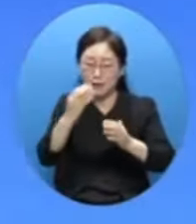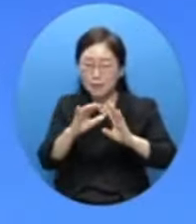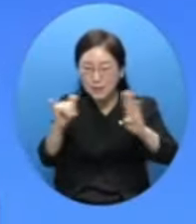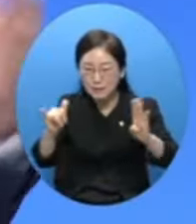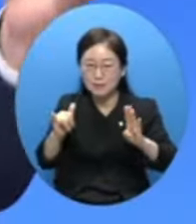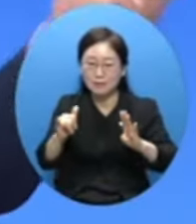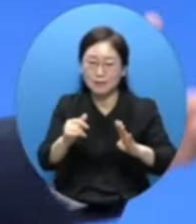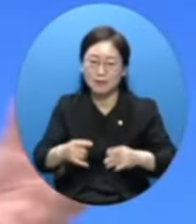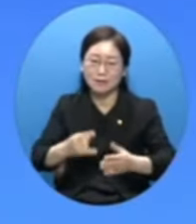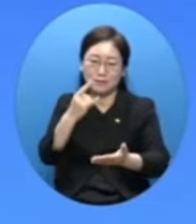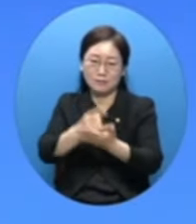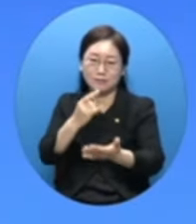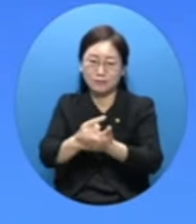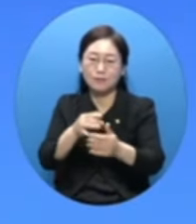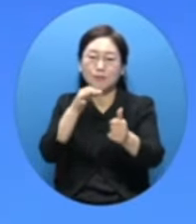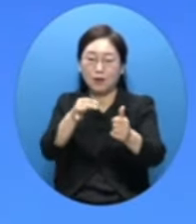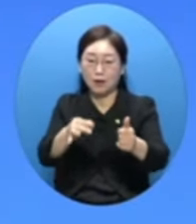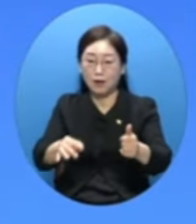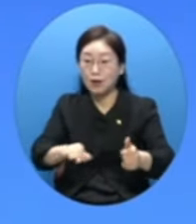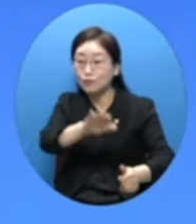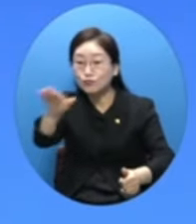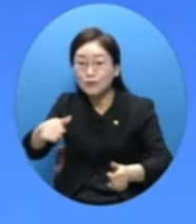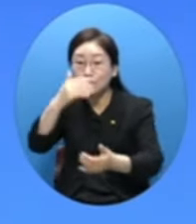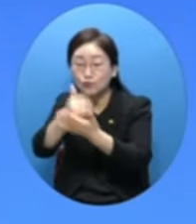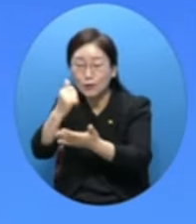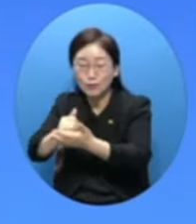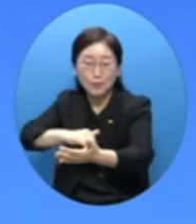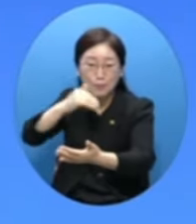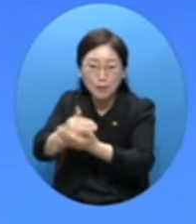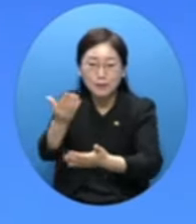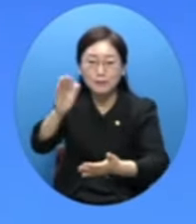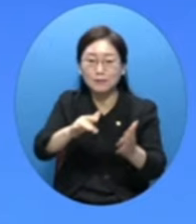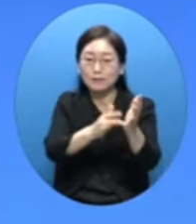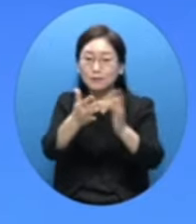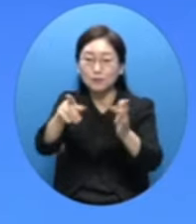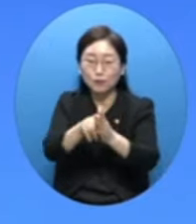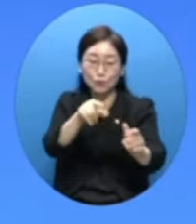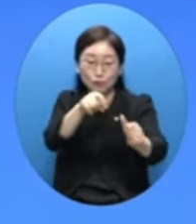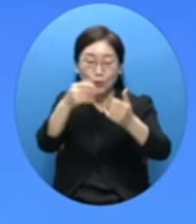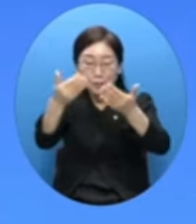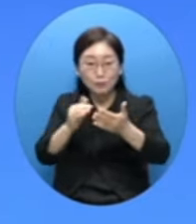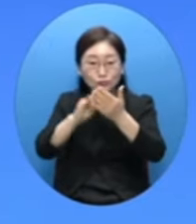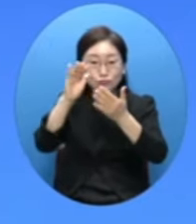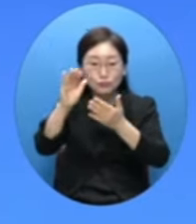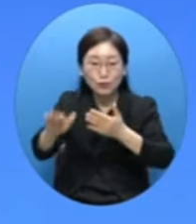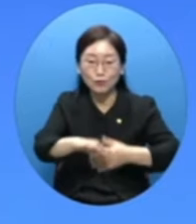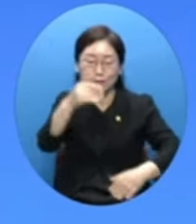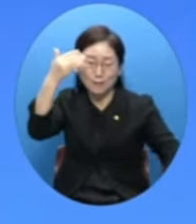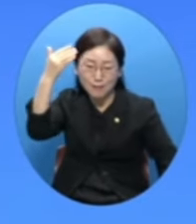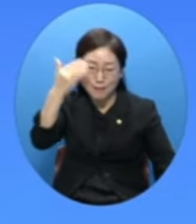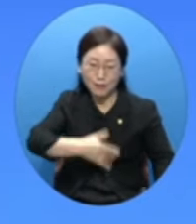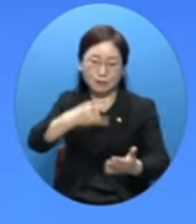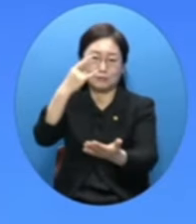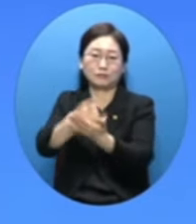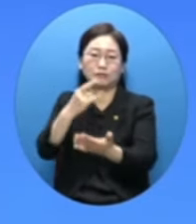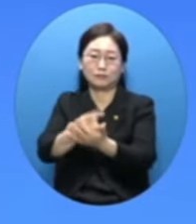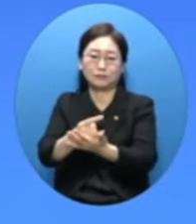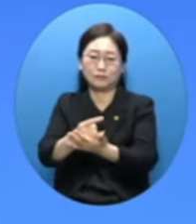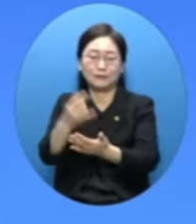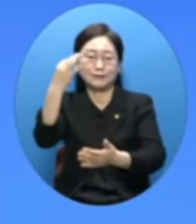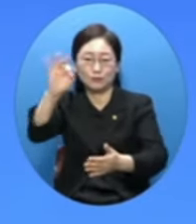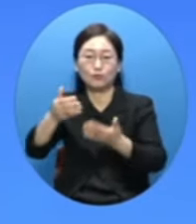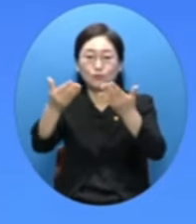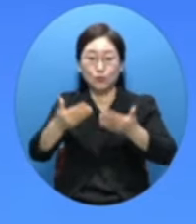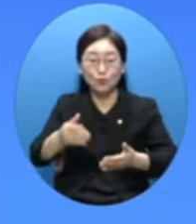우리는 죄와 허물의 사람들이었지만 예수 믿고 구원받 받은 후에 하나님이 우리를 의롭다 불러 주셨습니다 신학적인